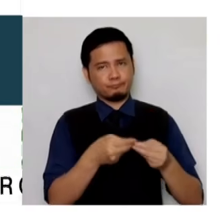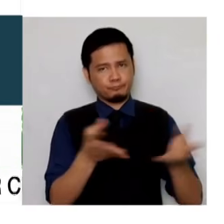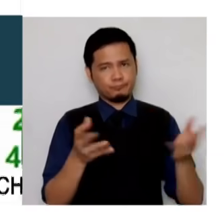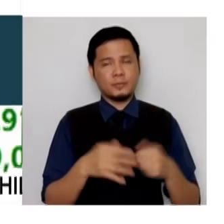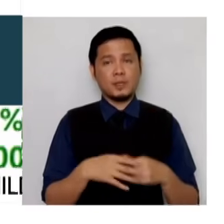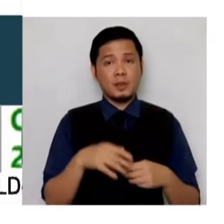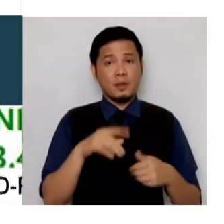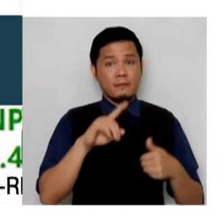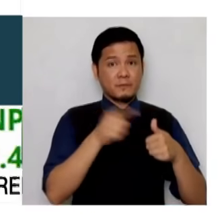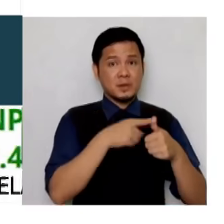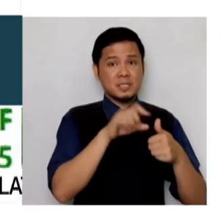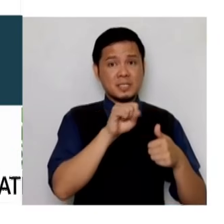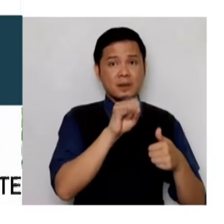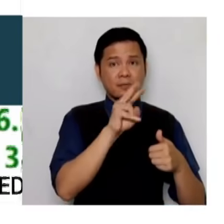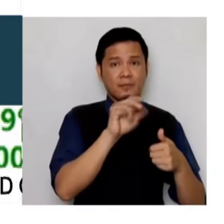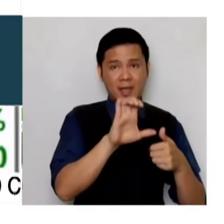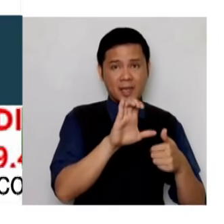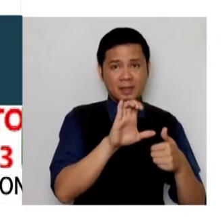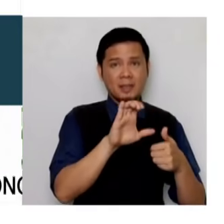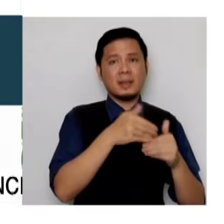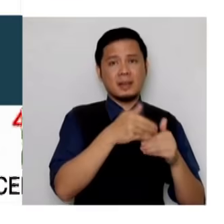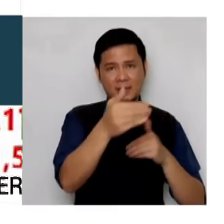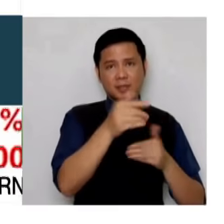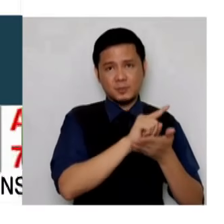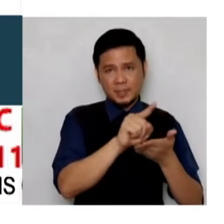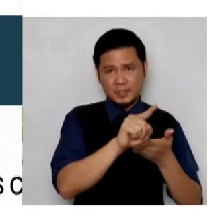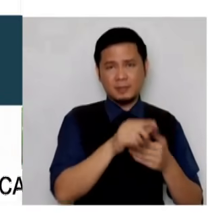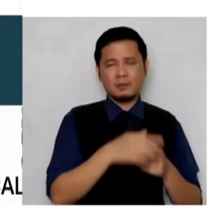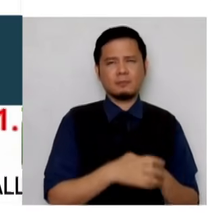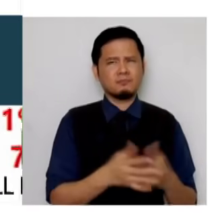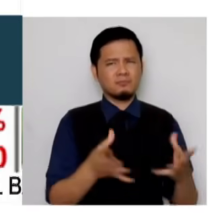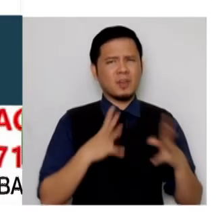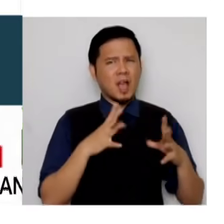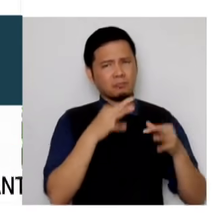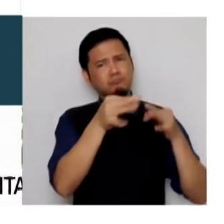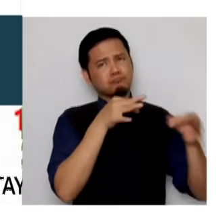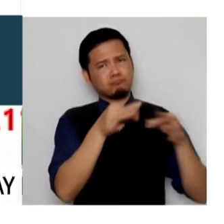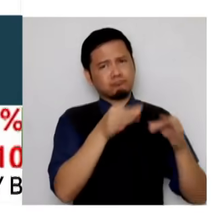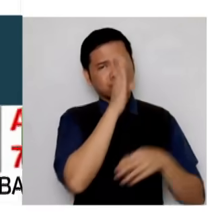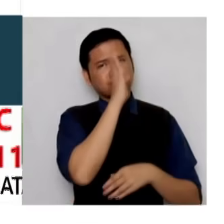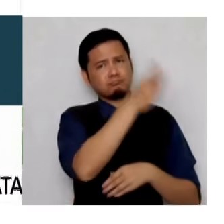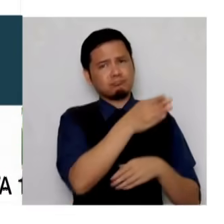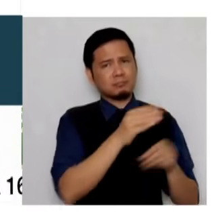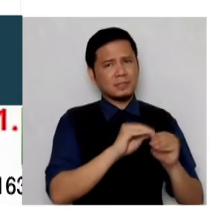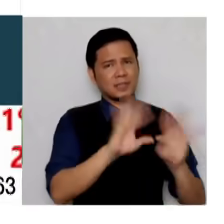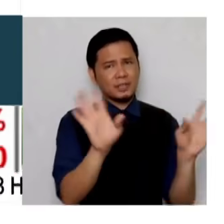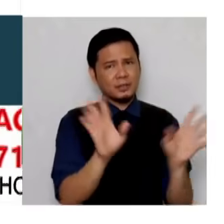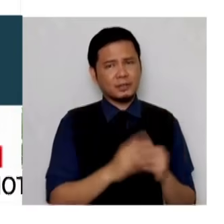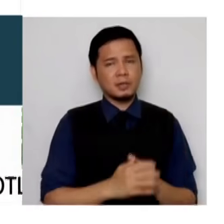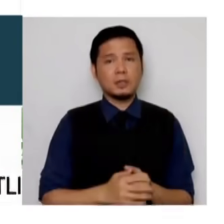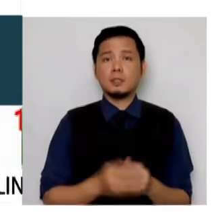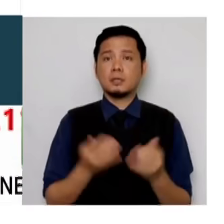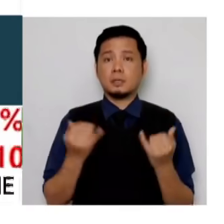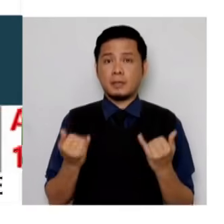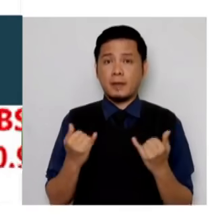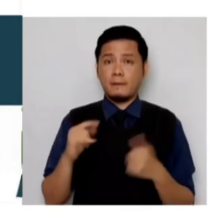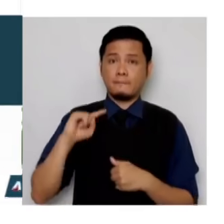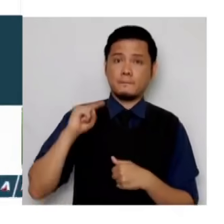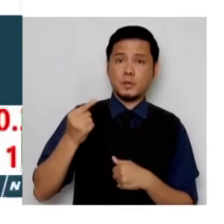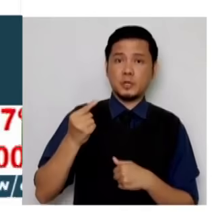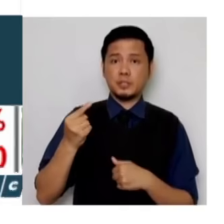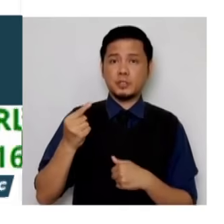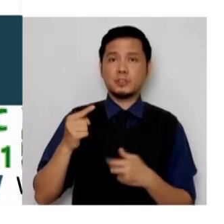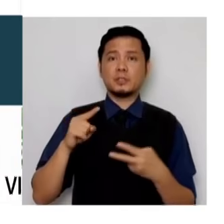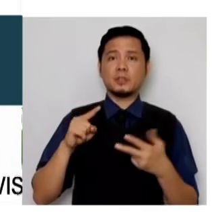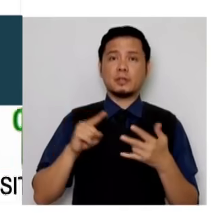first dose, next week pa yung first dose ng Sinovac. Oh, so ganun ang sinasabi namin. So transparent. So ngayon, ang first dose na pwede is